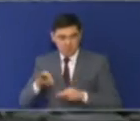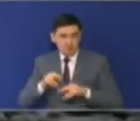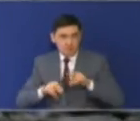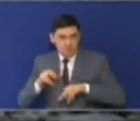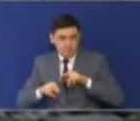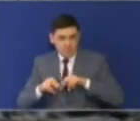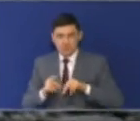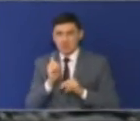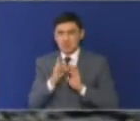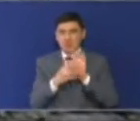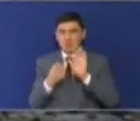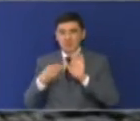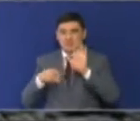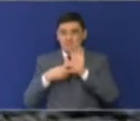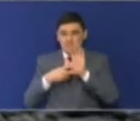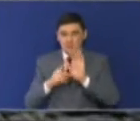века, в